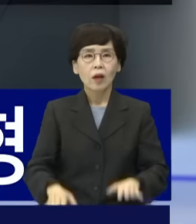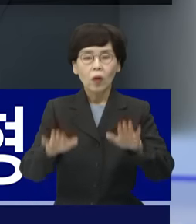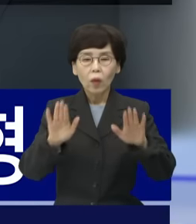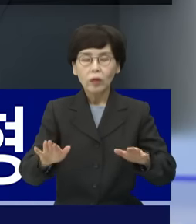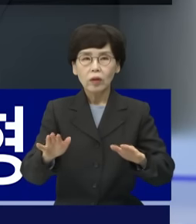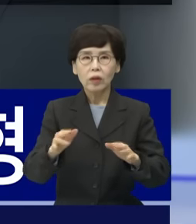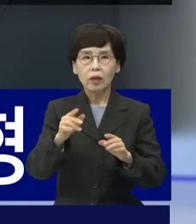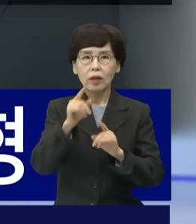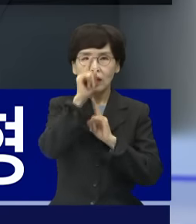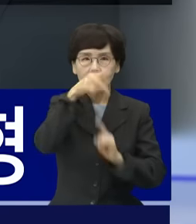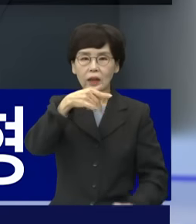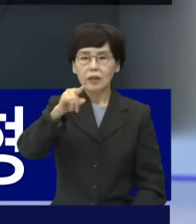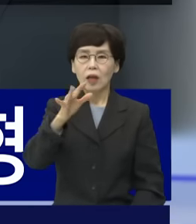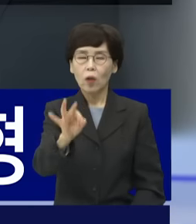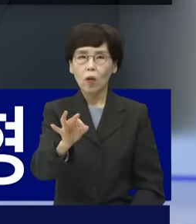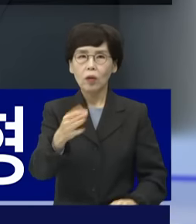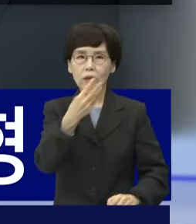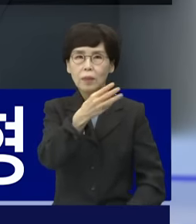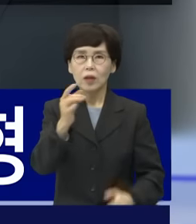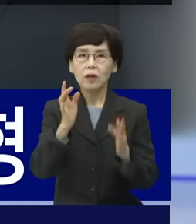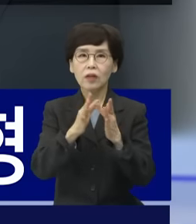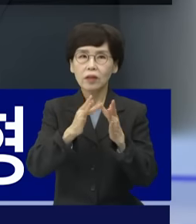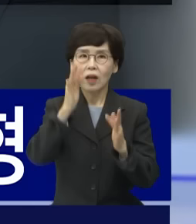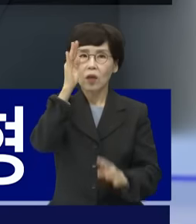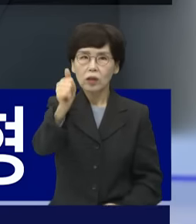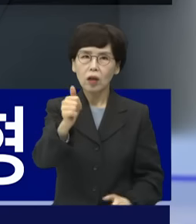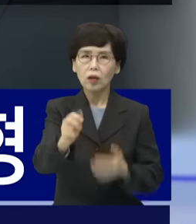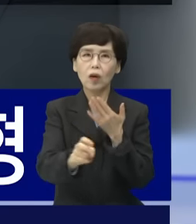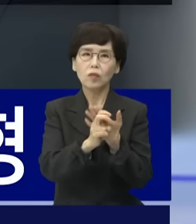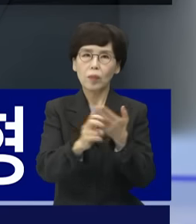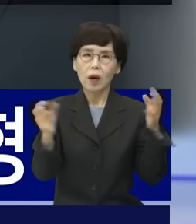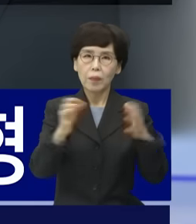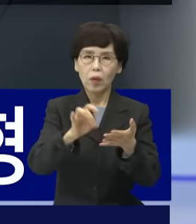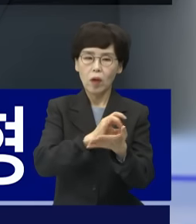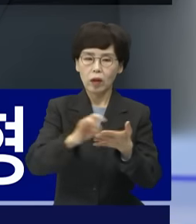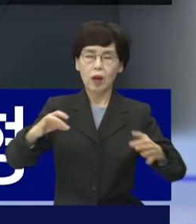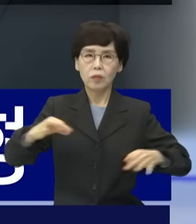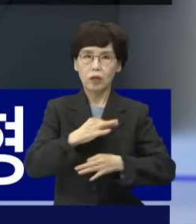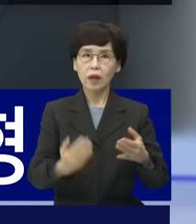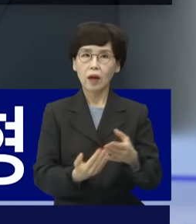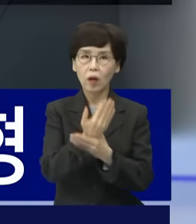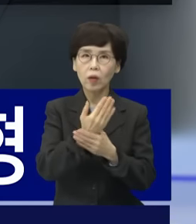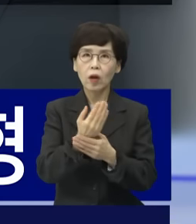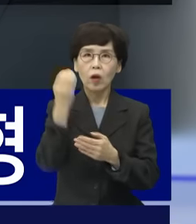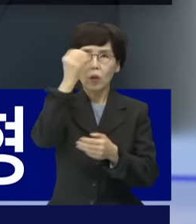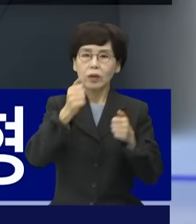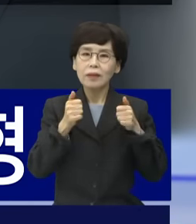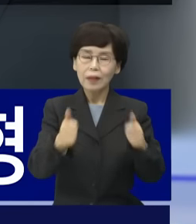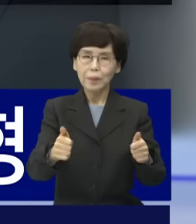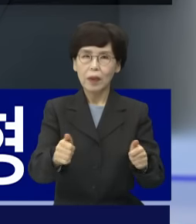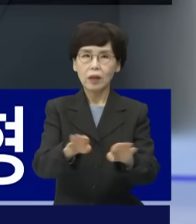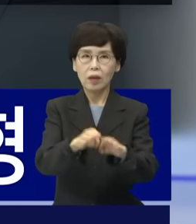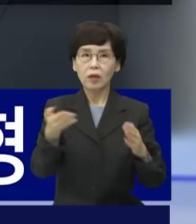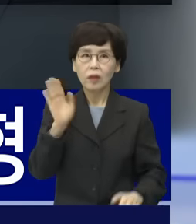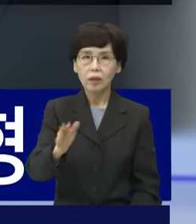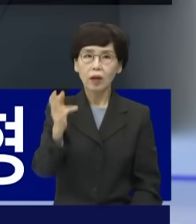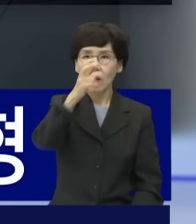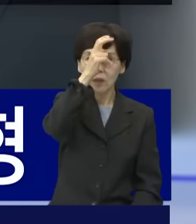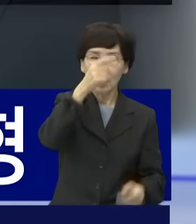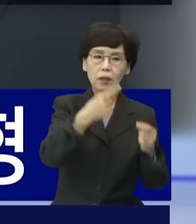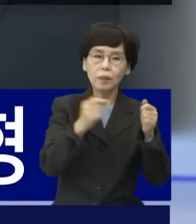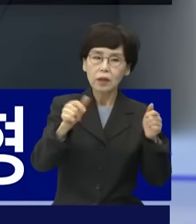네, 오늘 이재용 삼성전자 회장의 부당합병 회계 부정 사건 항소심 결심이 열렸습니다. 검찰은